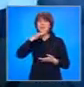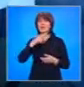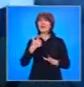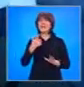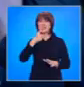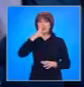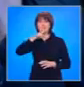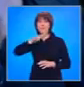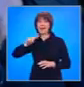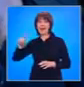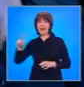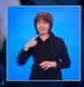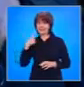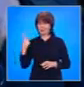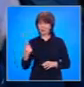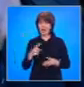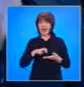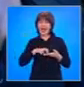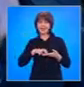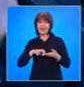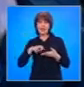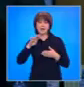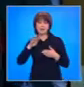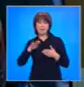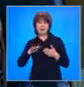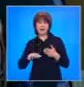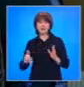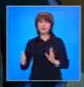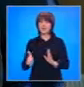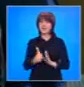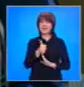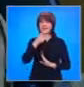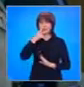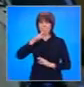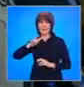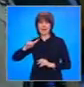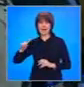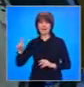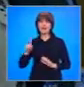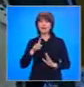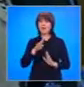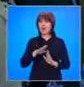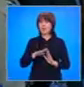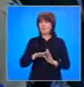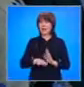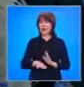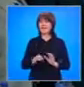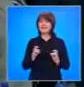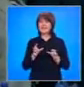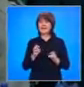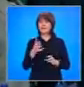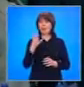евро на година, а дългът бил стопен с 16 милиарда, което е намаляване по 2 милиарда средно за